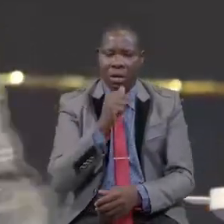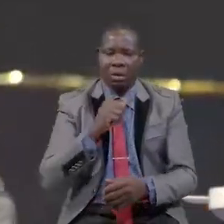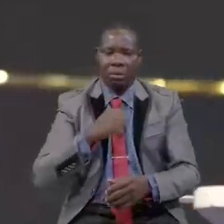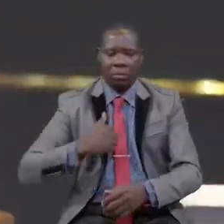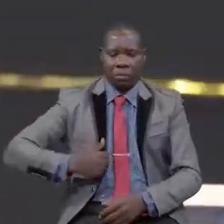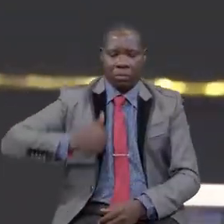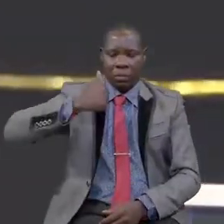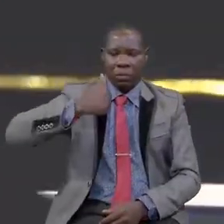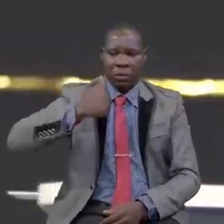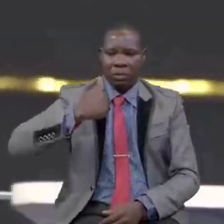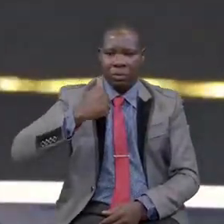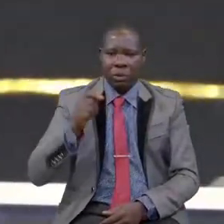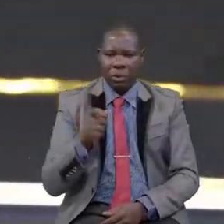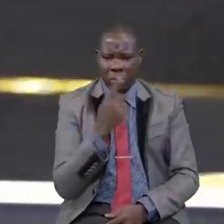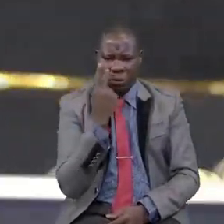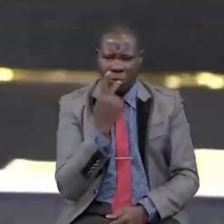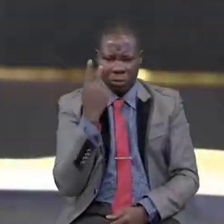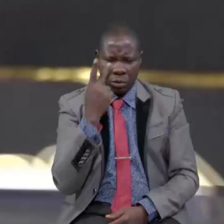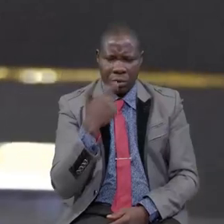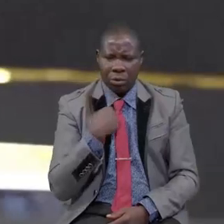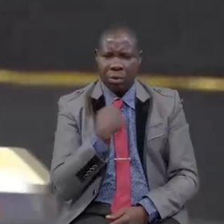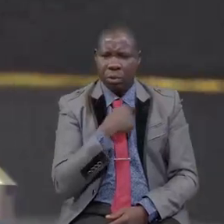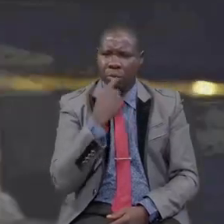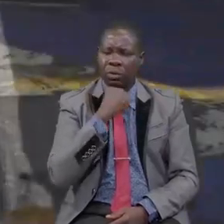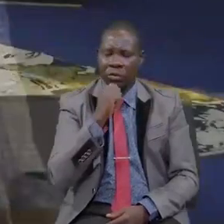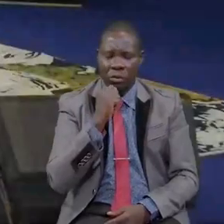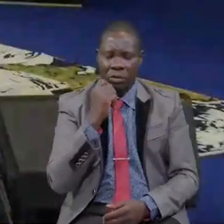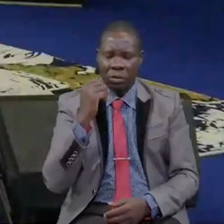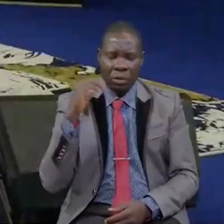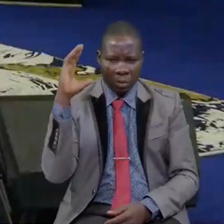Vous voyez, vous ne devez pas mal comprendre.